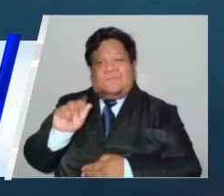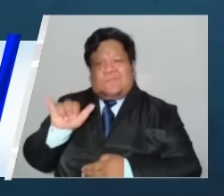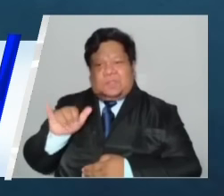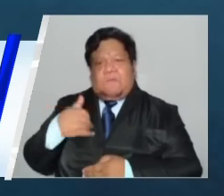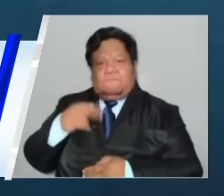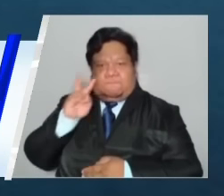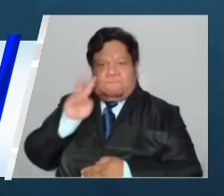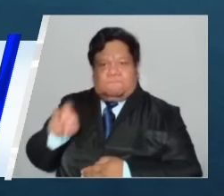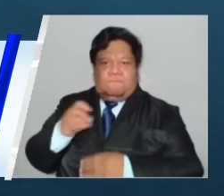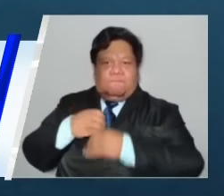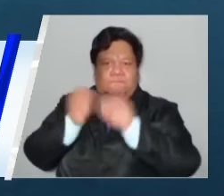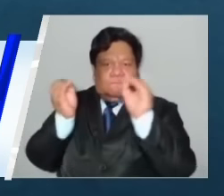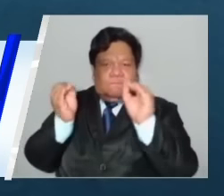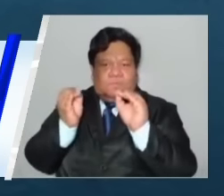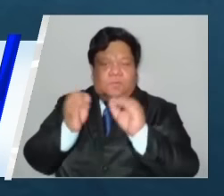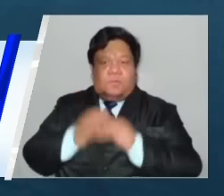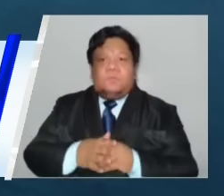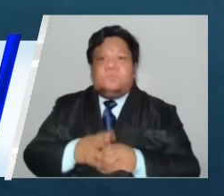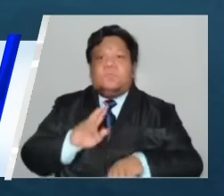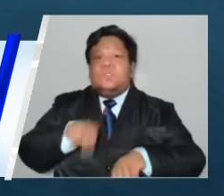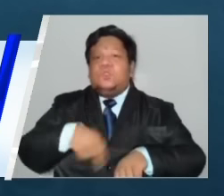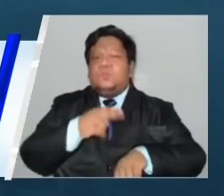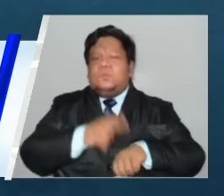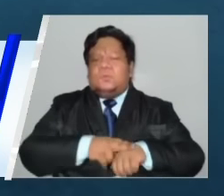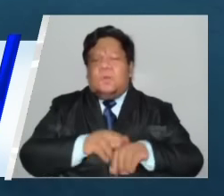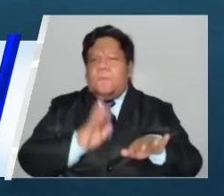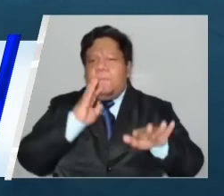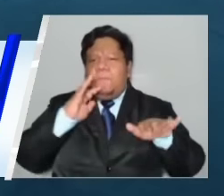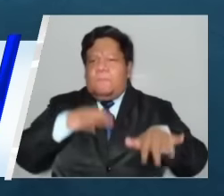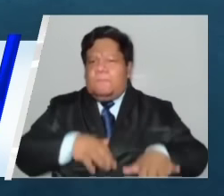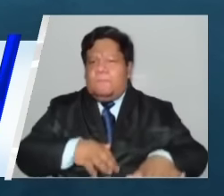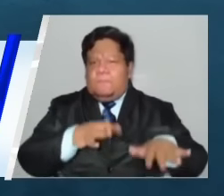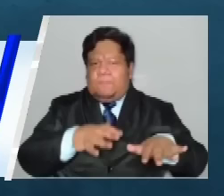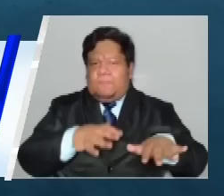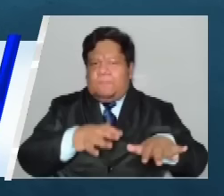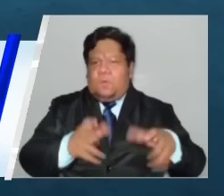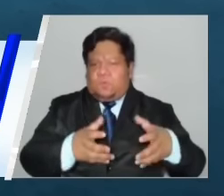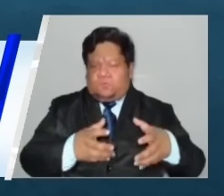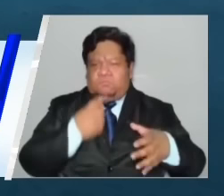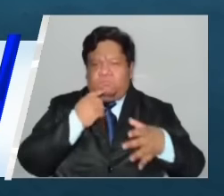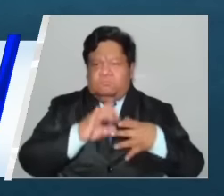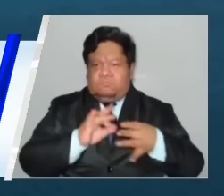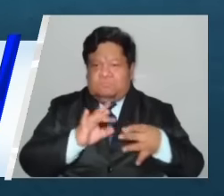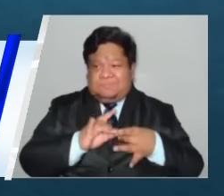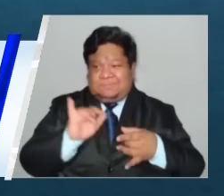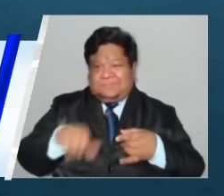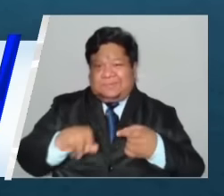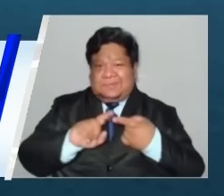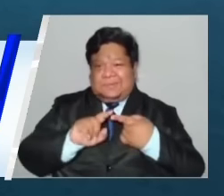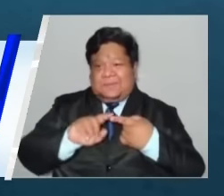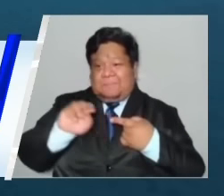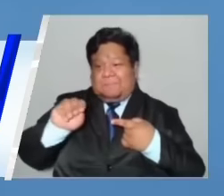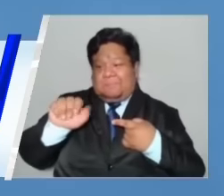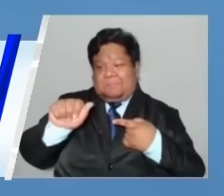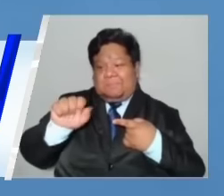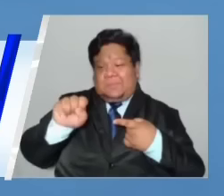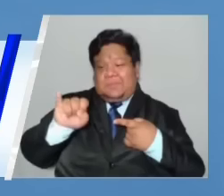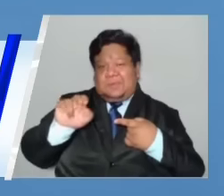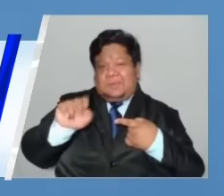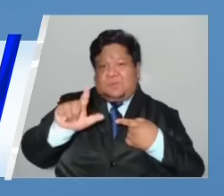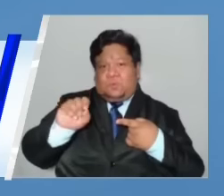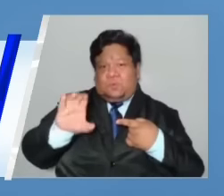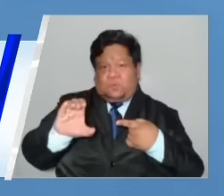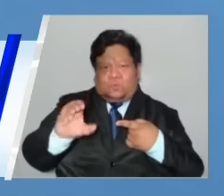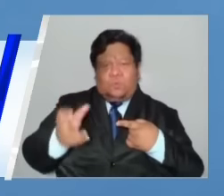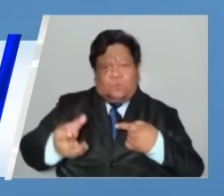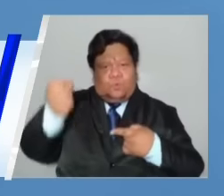Council, bahagi ng teritoryo ng Pilipinas ang Bajo de Masinloc na nasa loob din ng ating Exclusive Economic Zone. Nasa loob